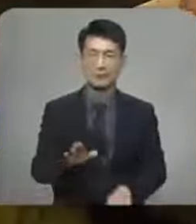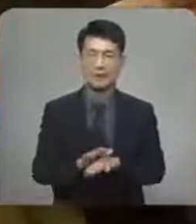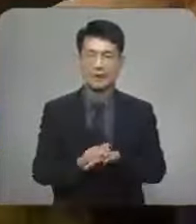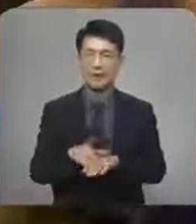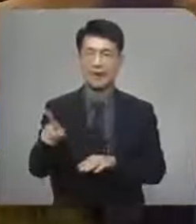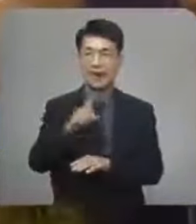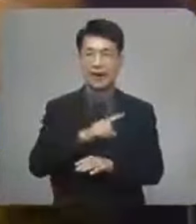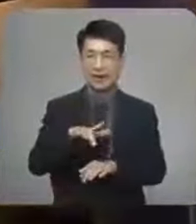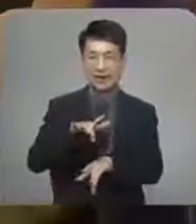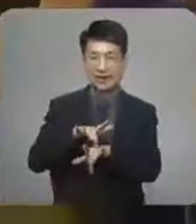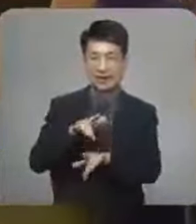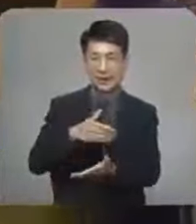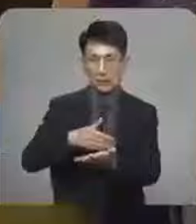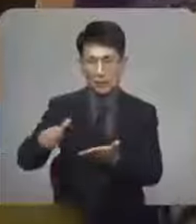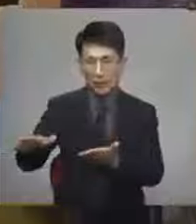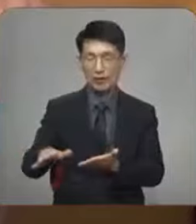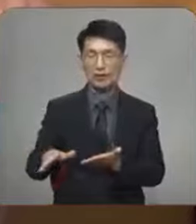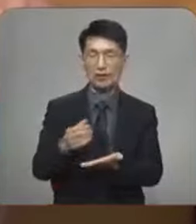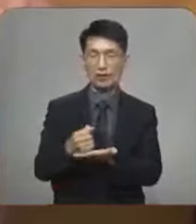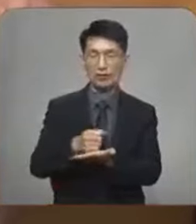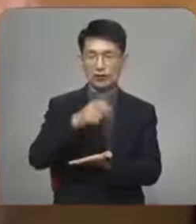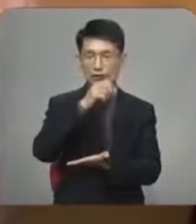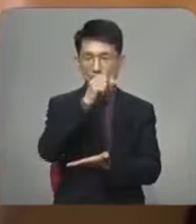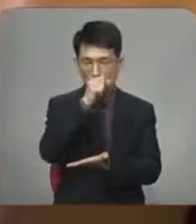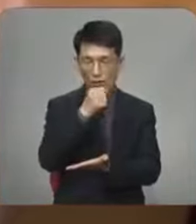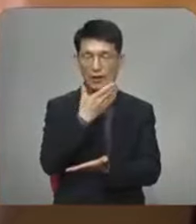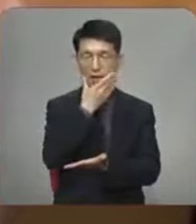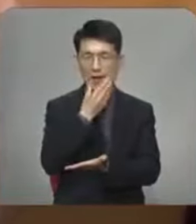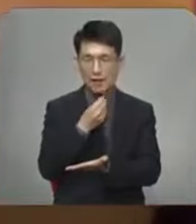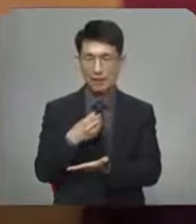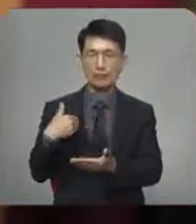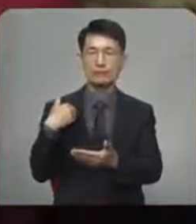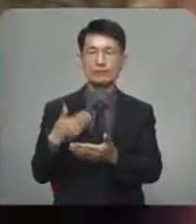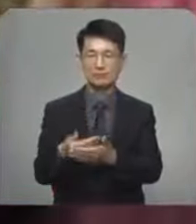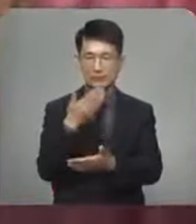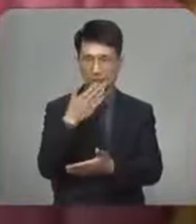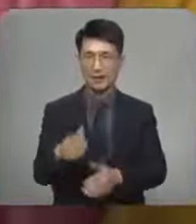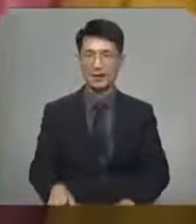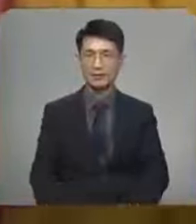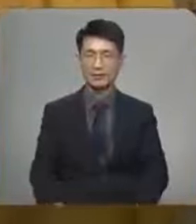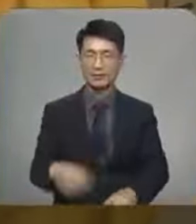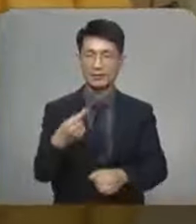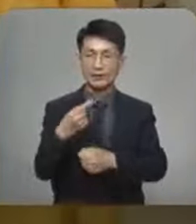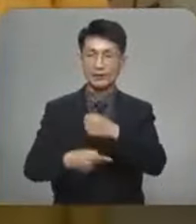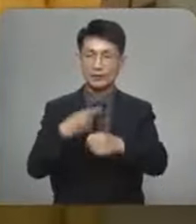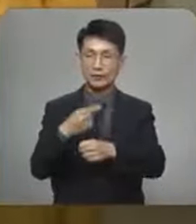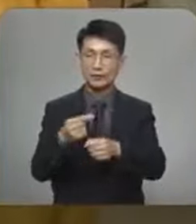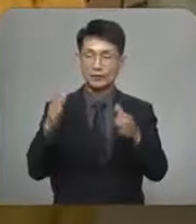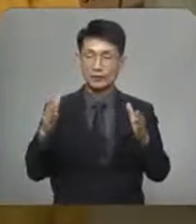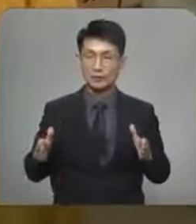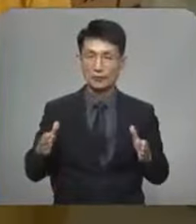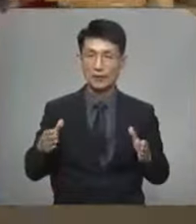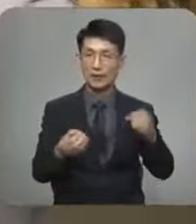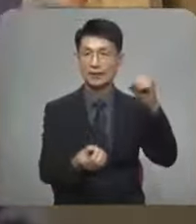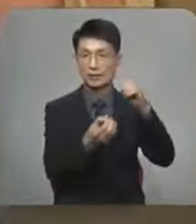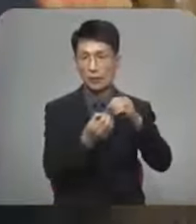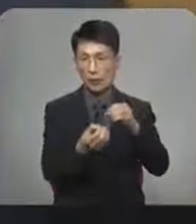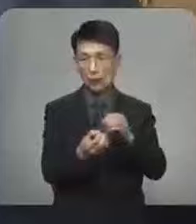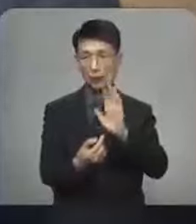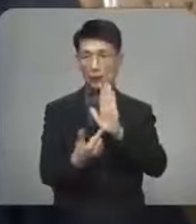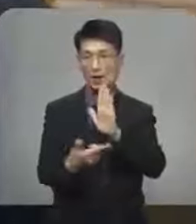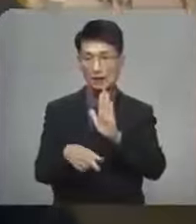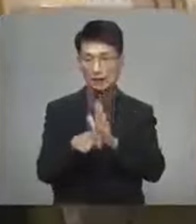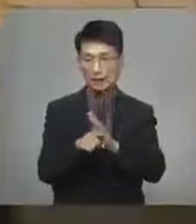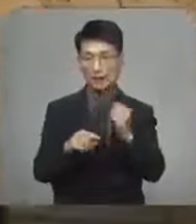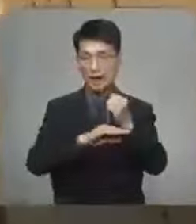물리쳐주고 행운이 가득할 것 같아요. 특히 천년의 전통을 알리기 위해 한복을 입은 방문객에게는 다양한